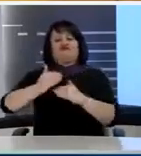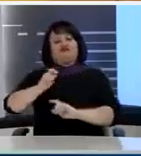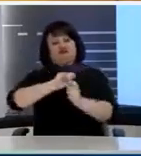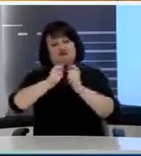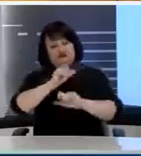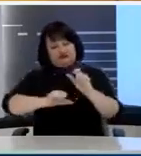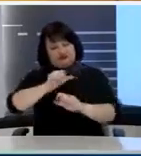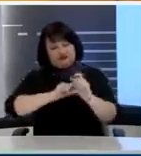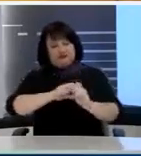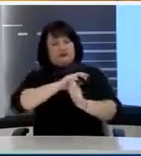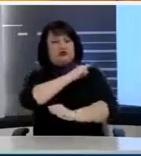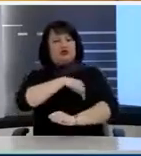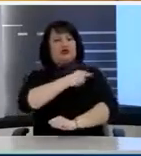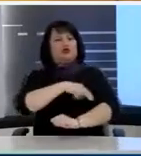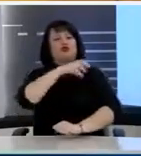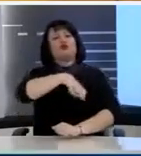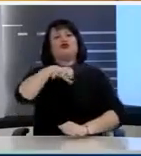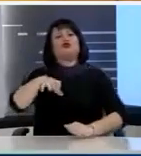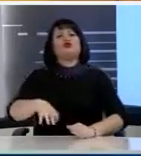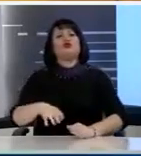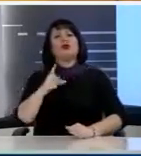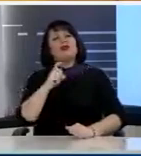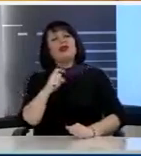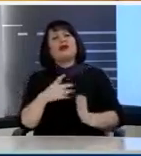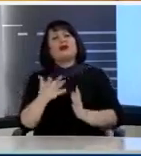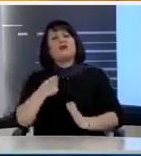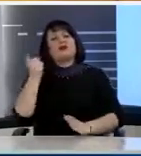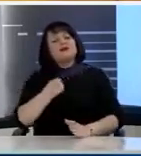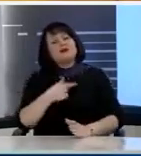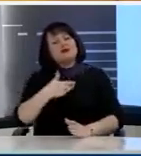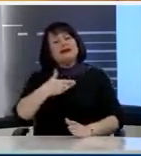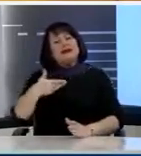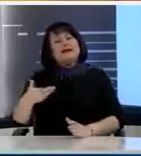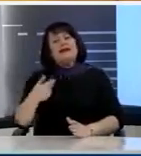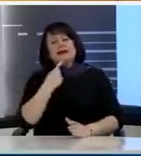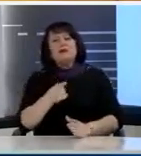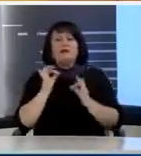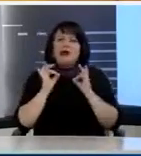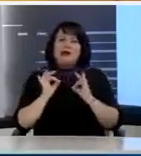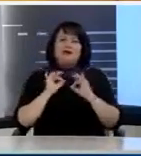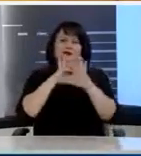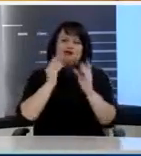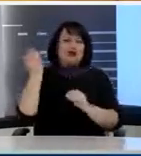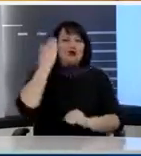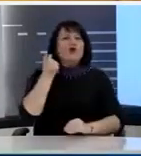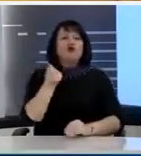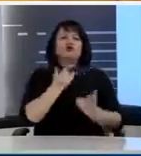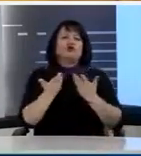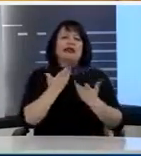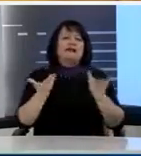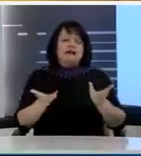και προβλέπεται ότι τα νοσοκομεία να παίρνει με 10 και 15% και οι υγειονομικές περιφέρειες άλλο τόσο επί του συνολικού κόστους της